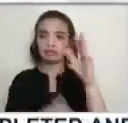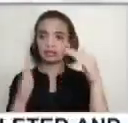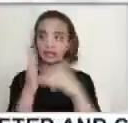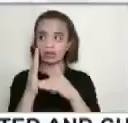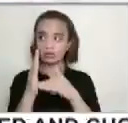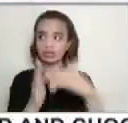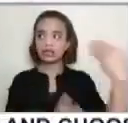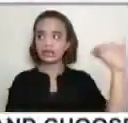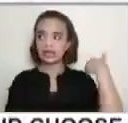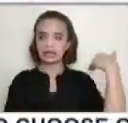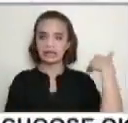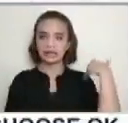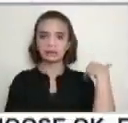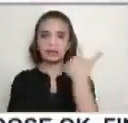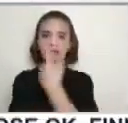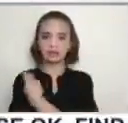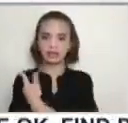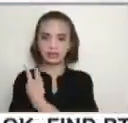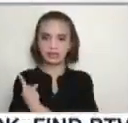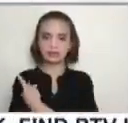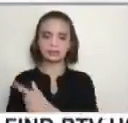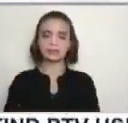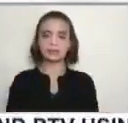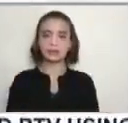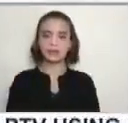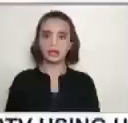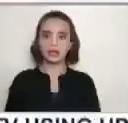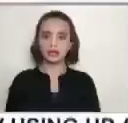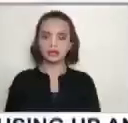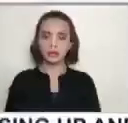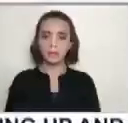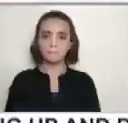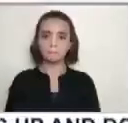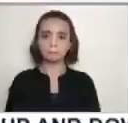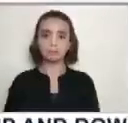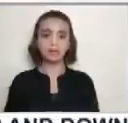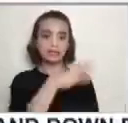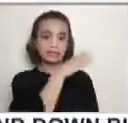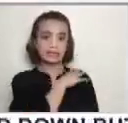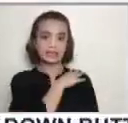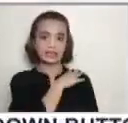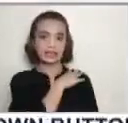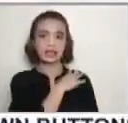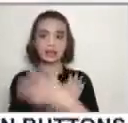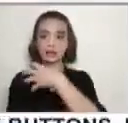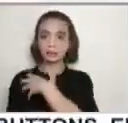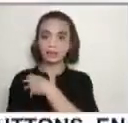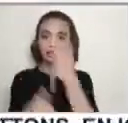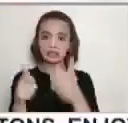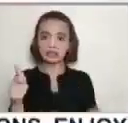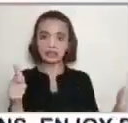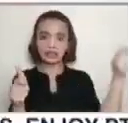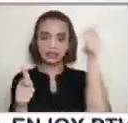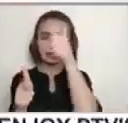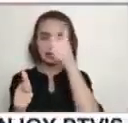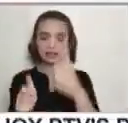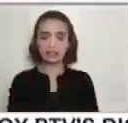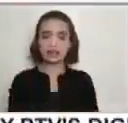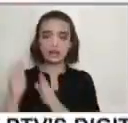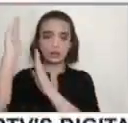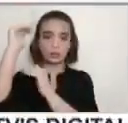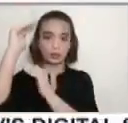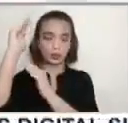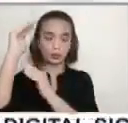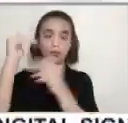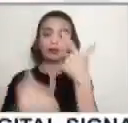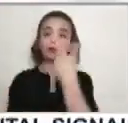ngunit kailangan nilang sumailalim sa RT-PCR test at negatibo dapat sa sakit. Kahapon, nakapagtala